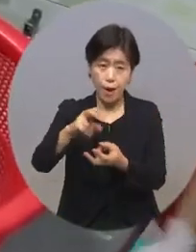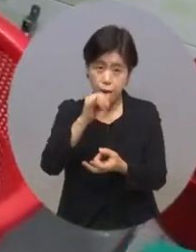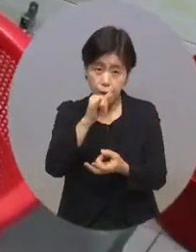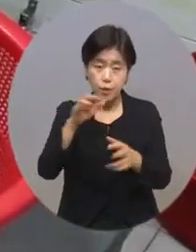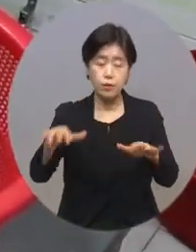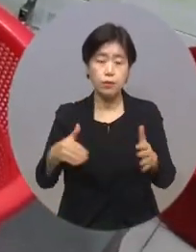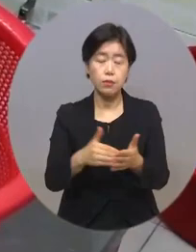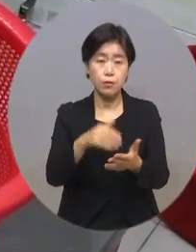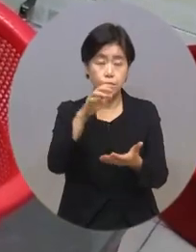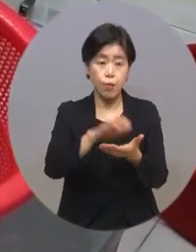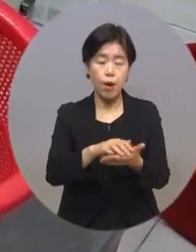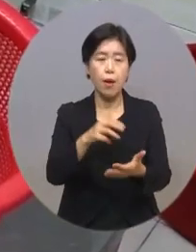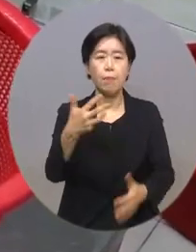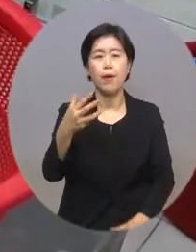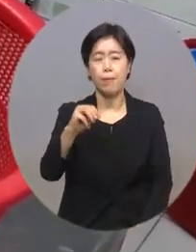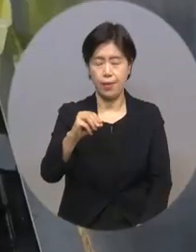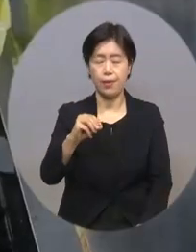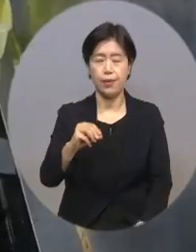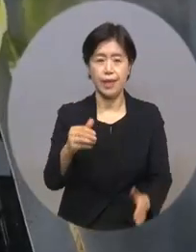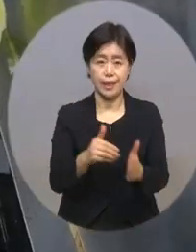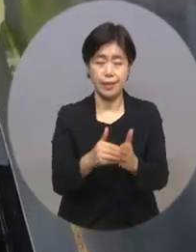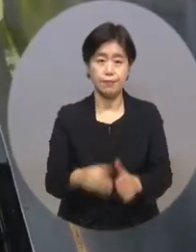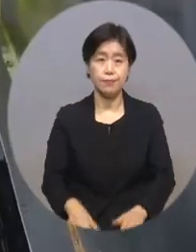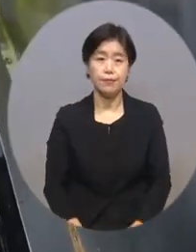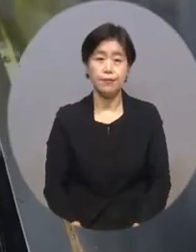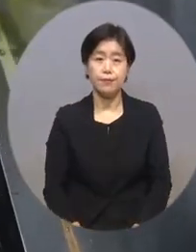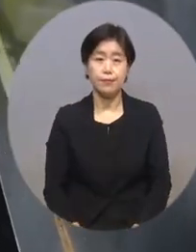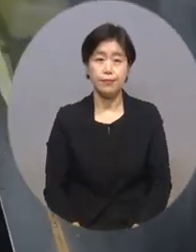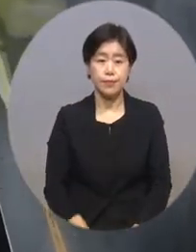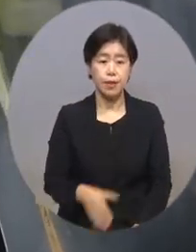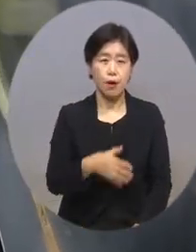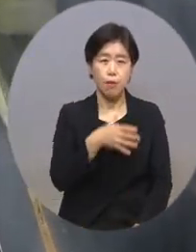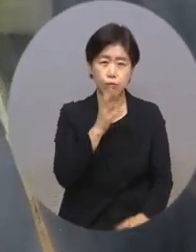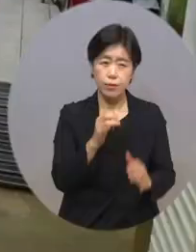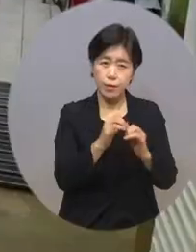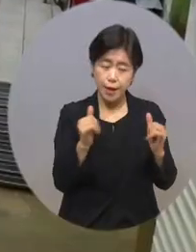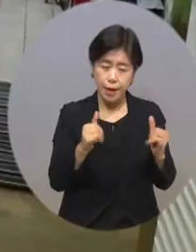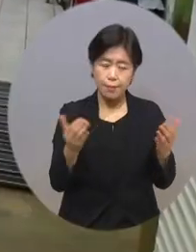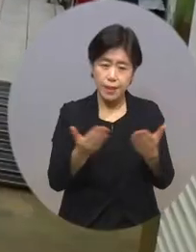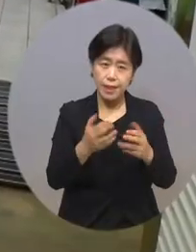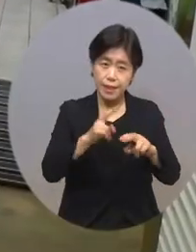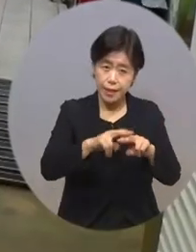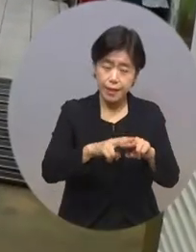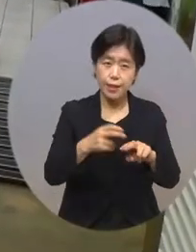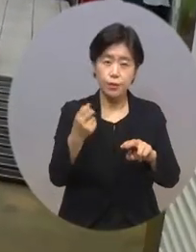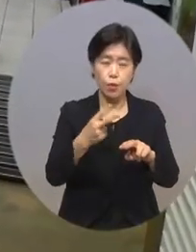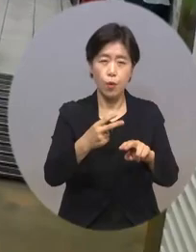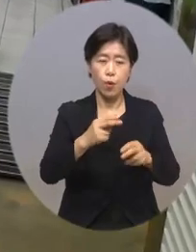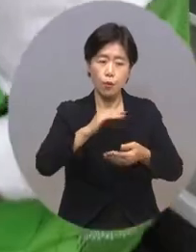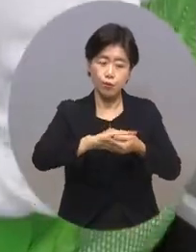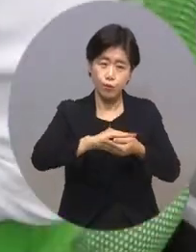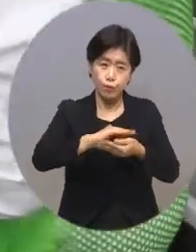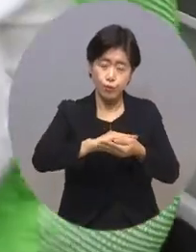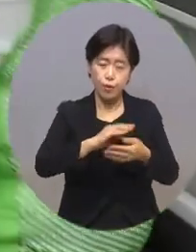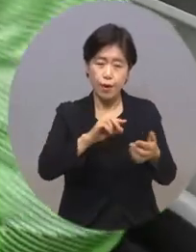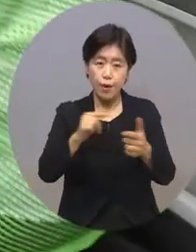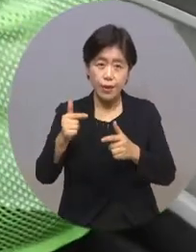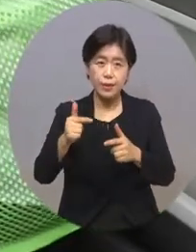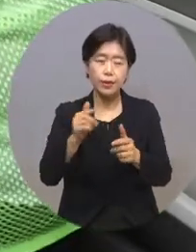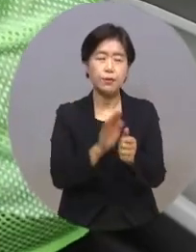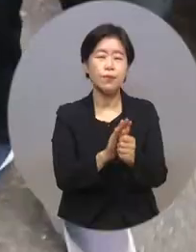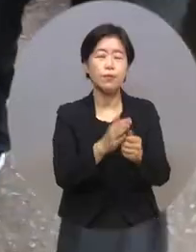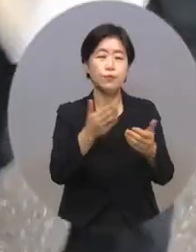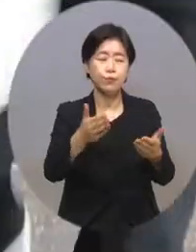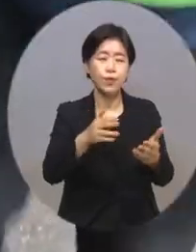광양제철소 는 도시락 배달 사업가 어르신들의 일자리 제공 사업을 지속적으로 진행해 기업 시민 의